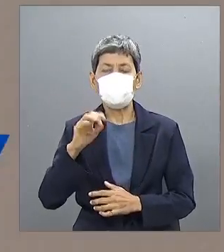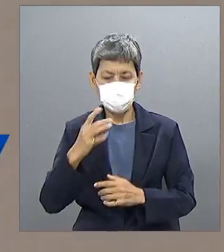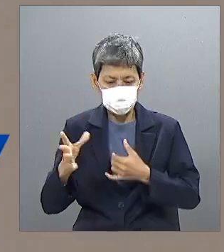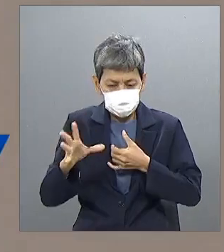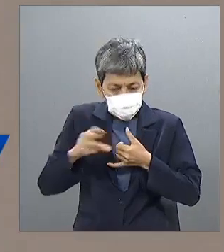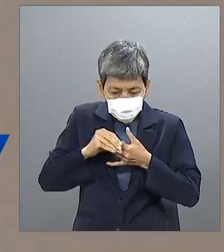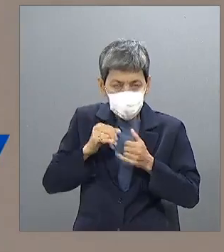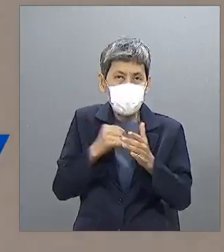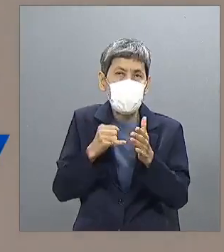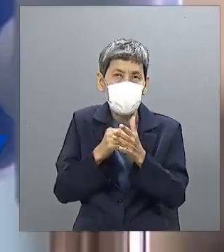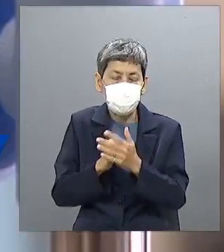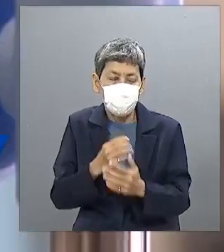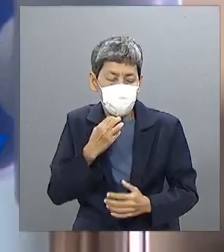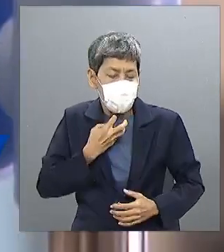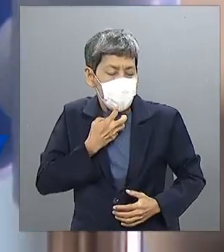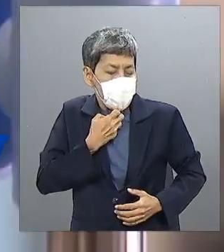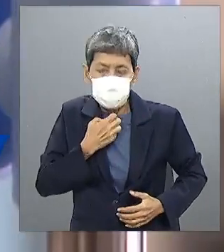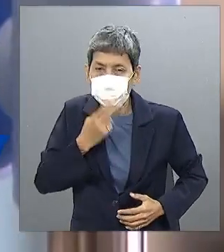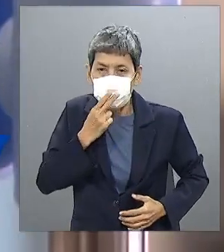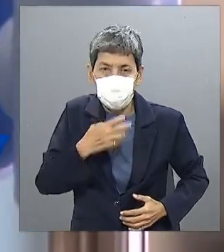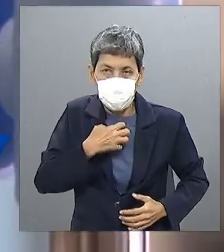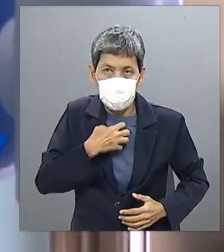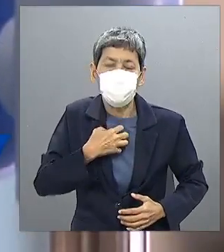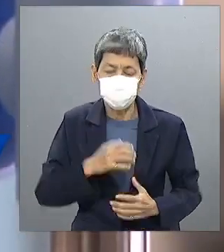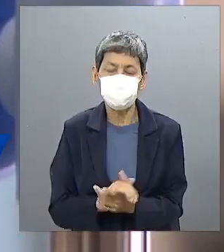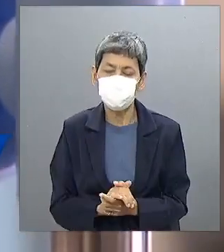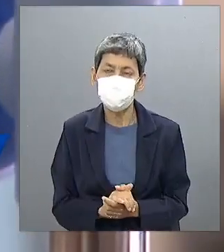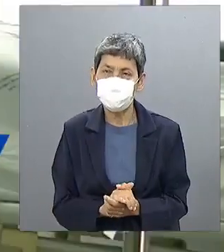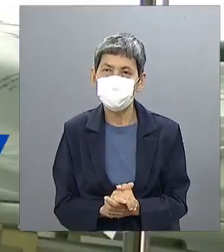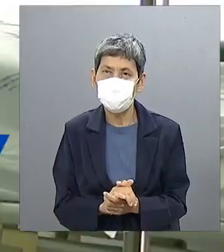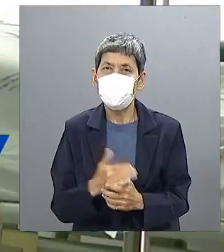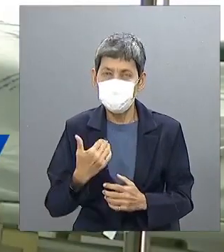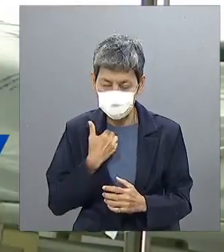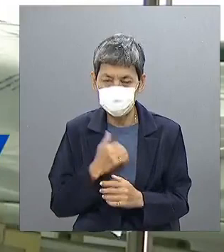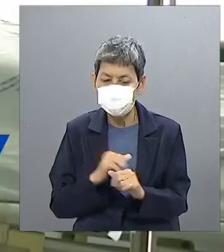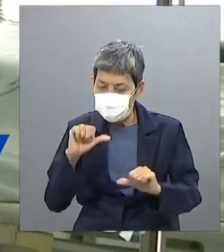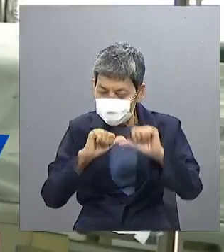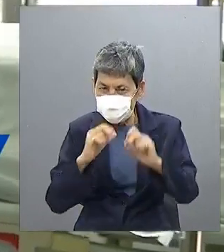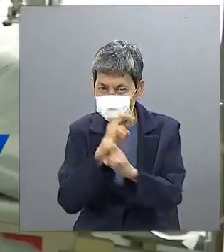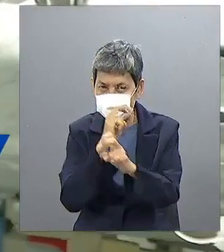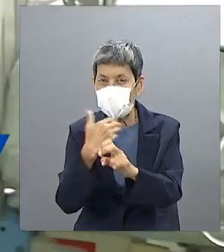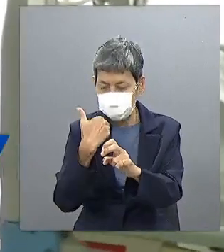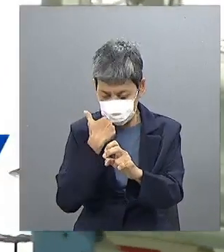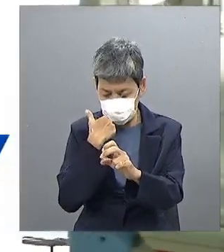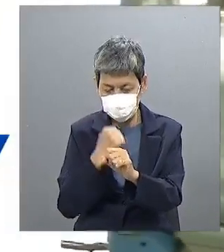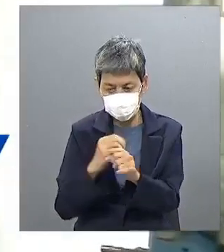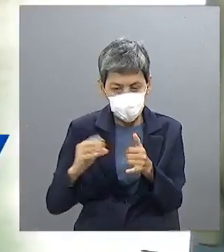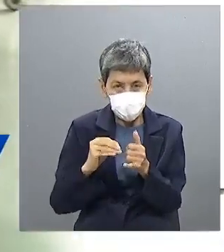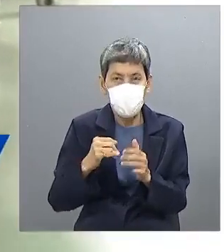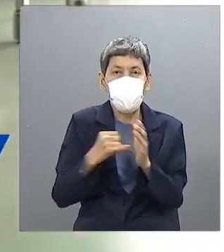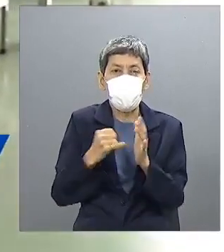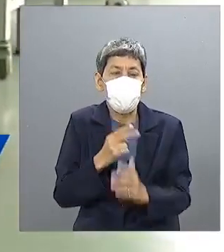วงก็คือใครว่าก็คือมีสารเขาเป็นเหมือนกันทำให้ติดได้ง่ายส่ง